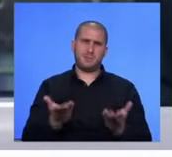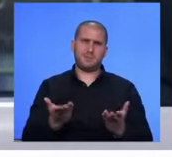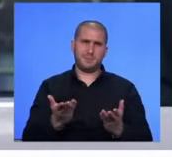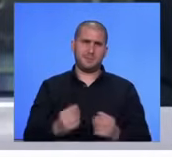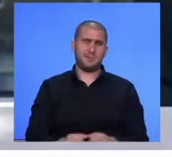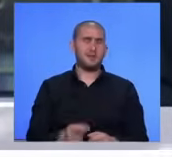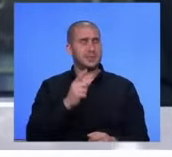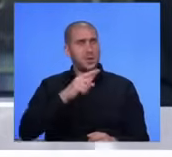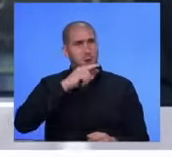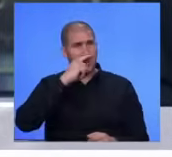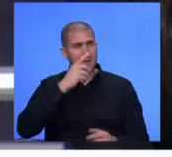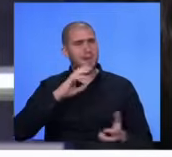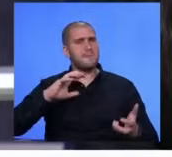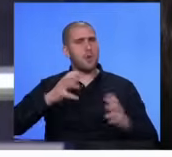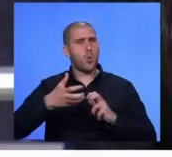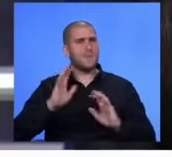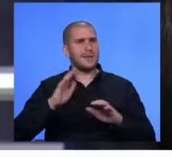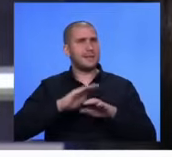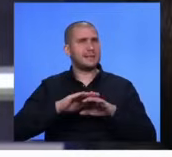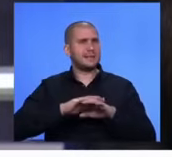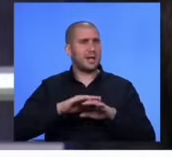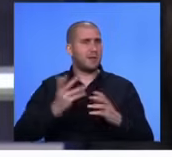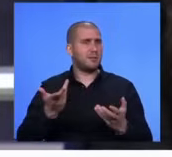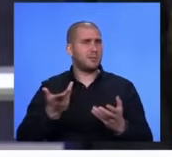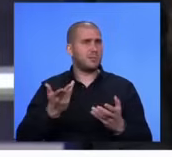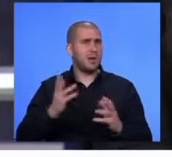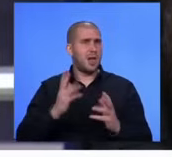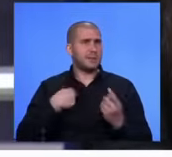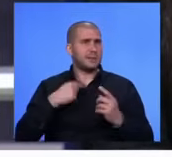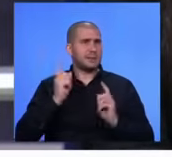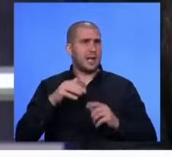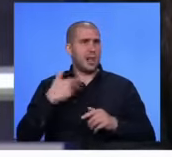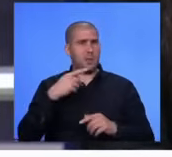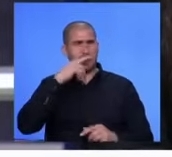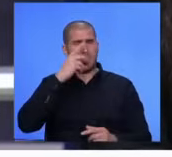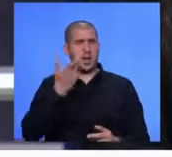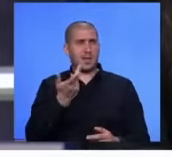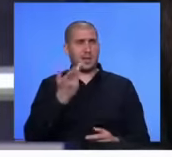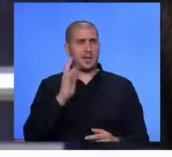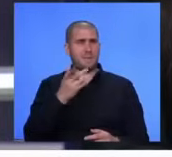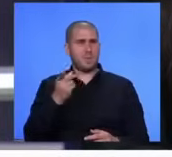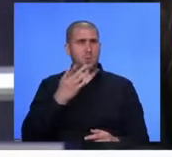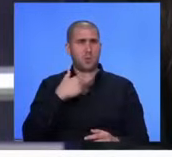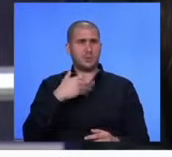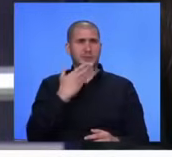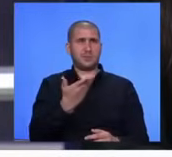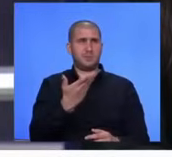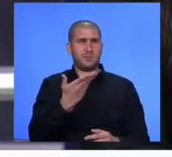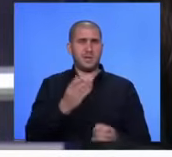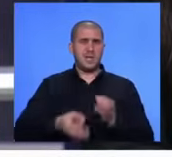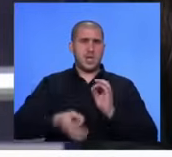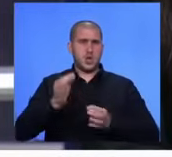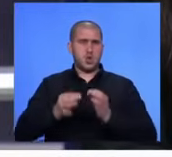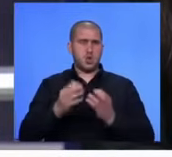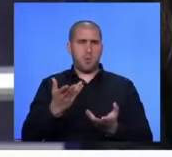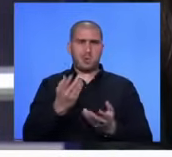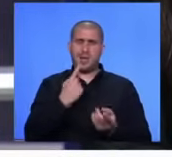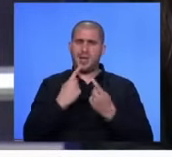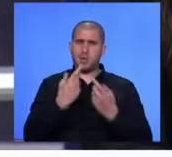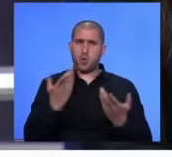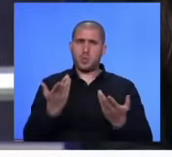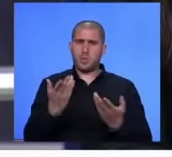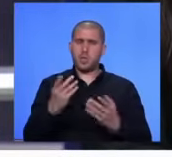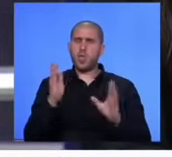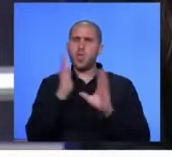גאווה מעוותת. סליחה. למה אני צריכה להיות גאה? מה, אם הם רוצים לשפוט את לדון את